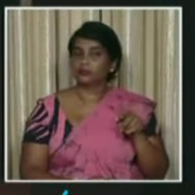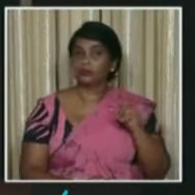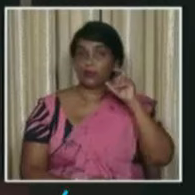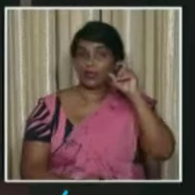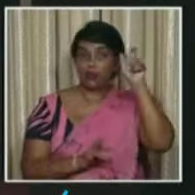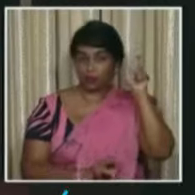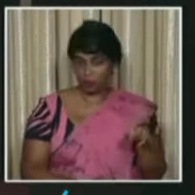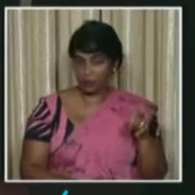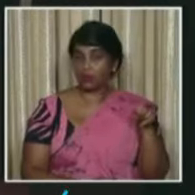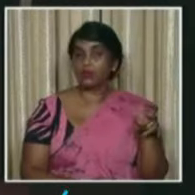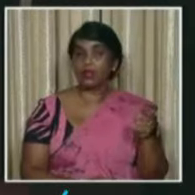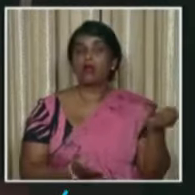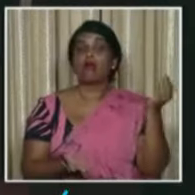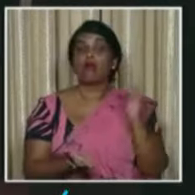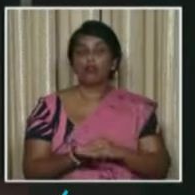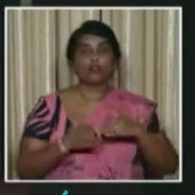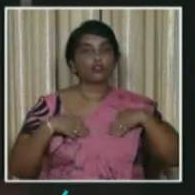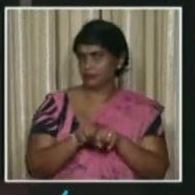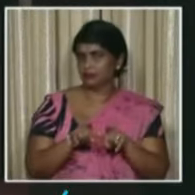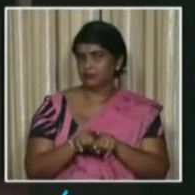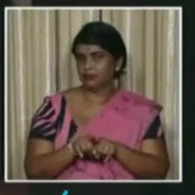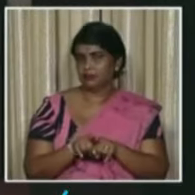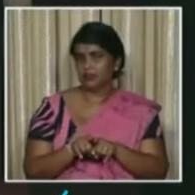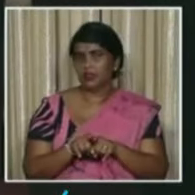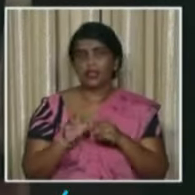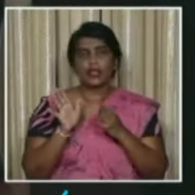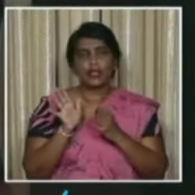සීඕ වුණු පුද්ගලයා ආපහු සෞඛ්‍ය අමාත්‍යාංශයේ